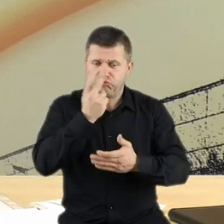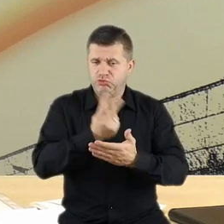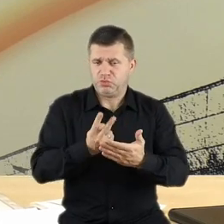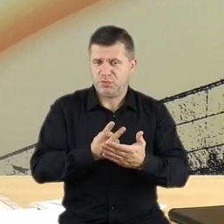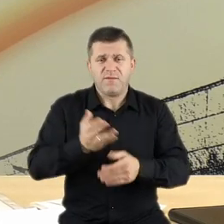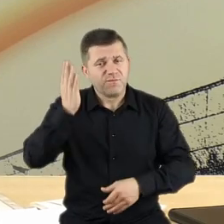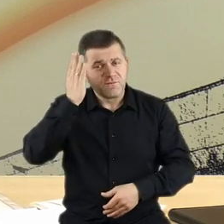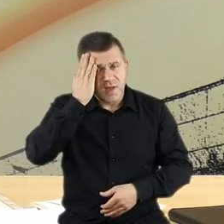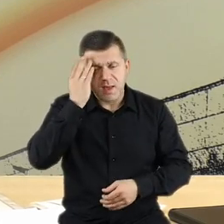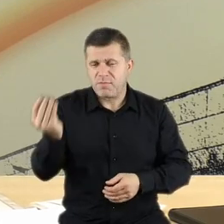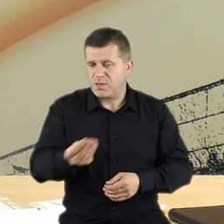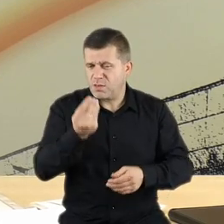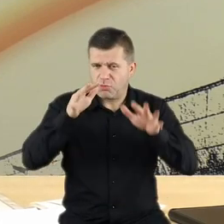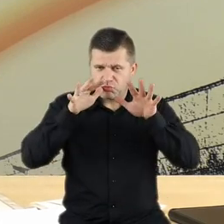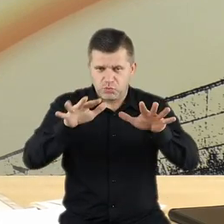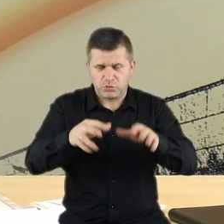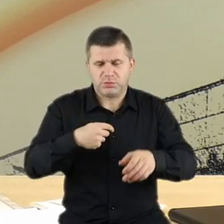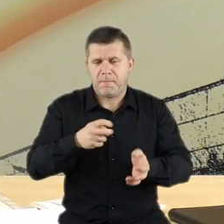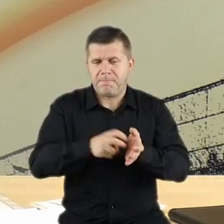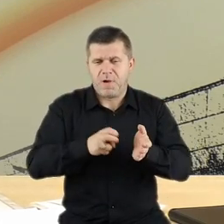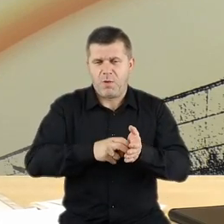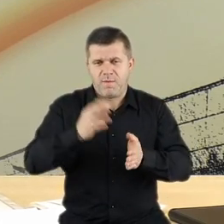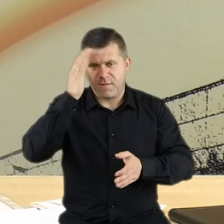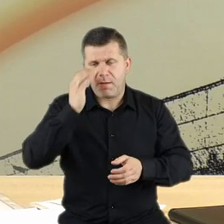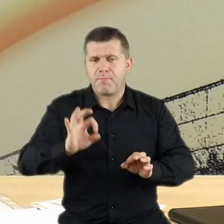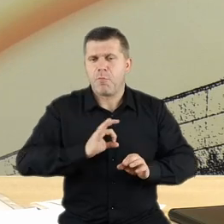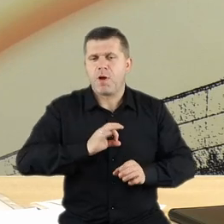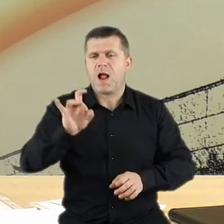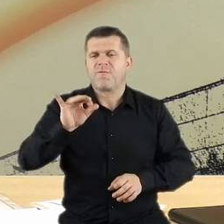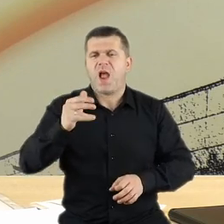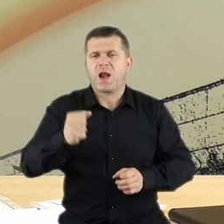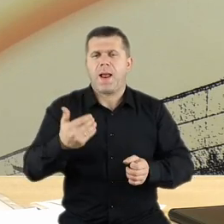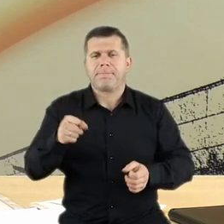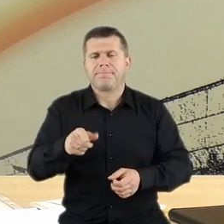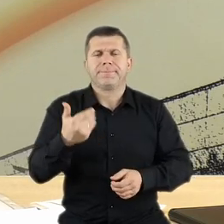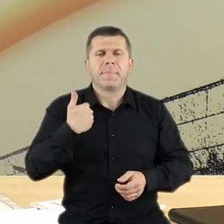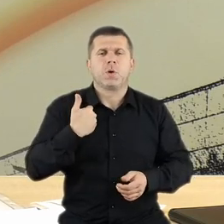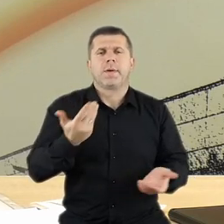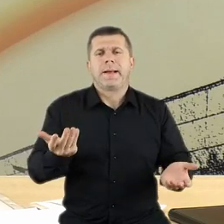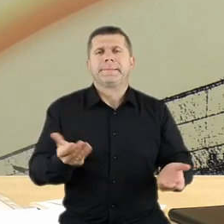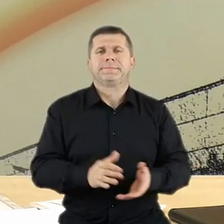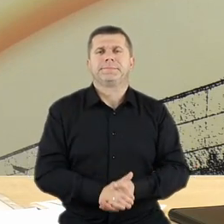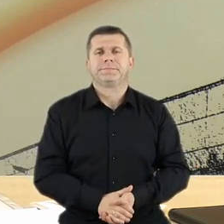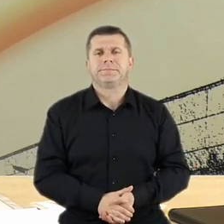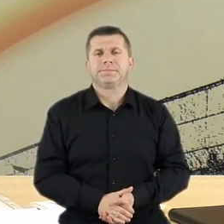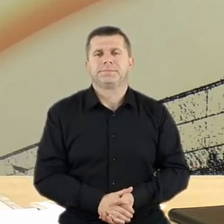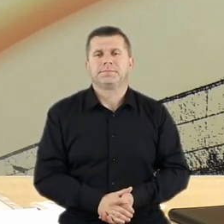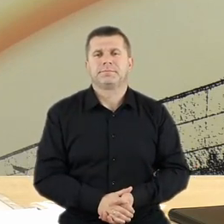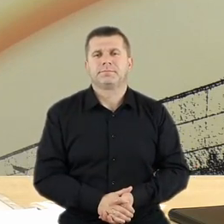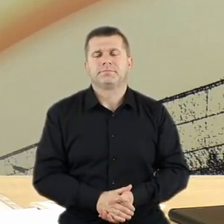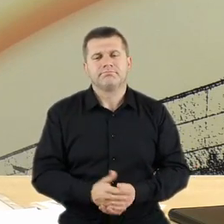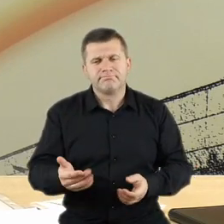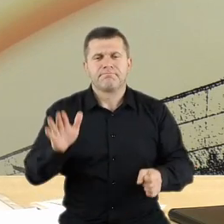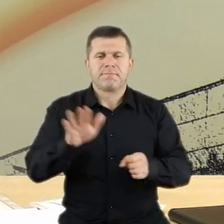że jeszcze dużo dużo dużo mi brakuje żeby ta moja gwara była taka no taka jak być powinna z